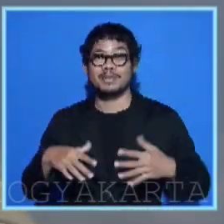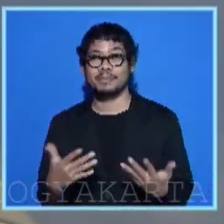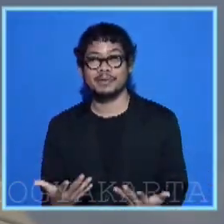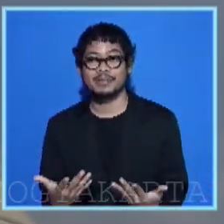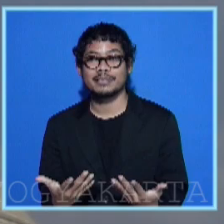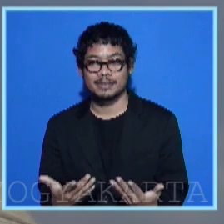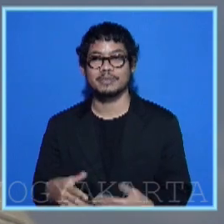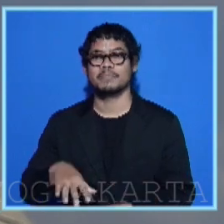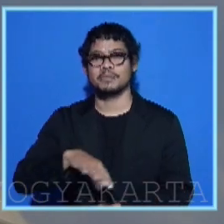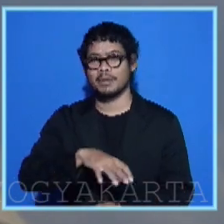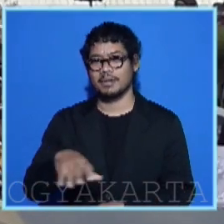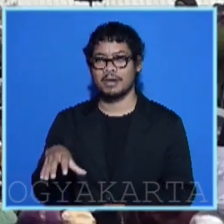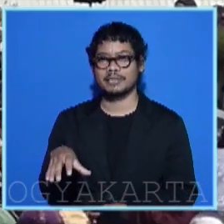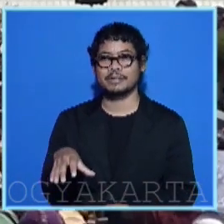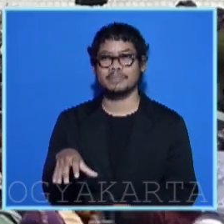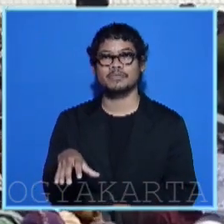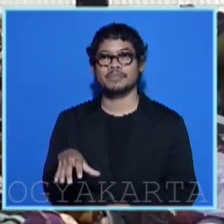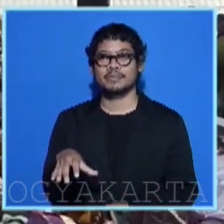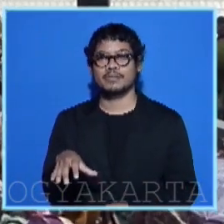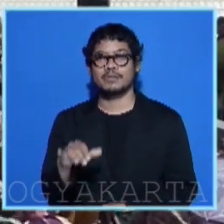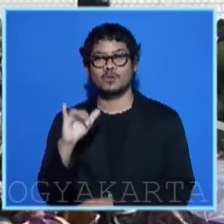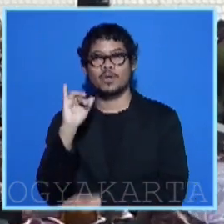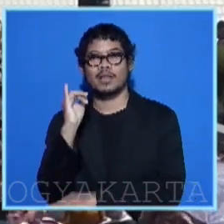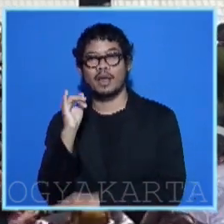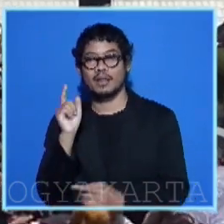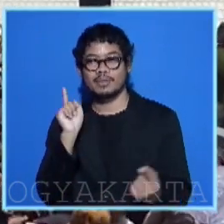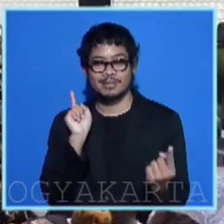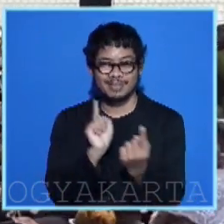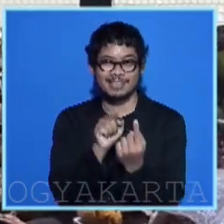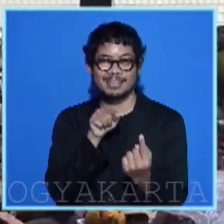digelar di Komplek Monumen Jogja kembali dan dihadiri juga Forkompimda DIY.